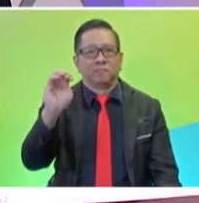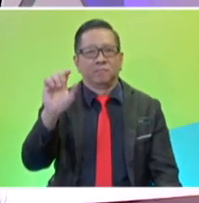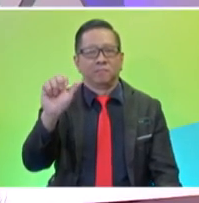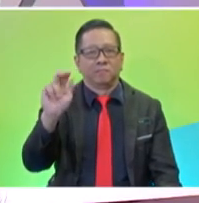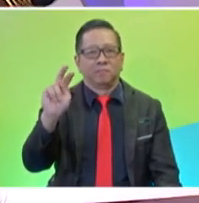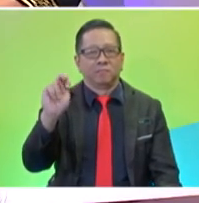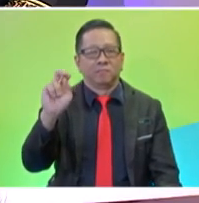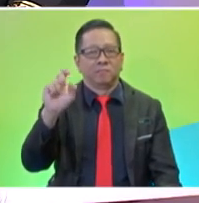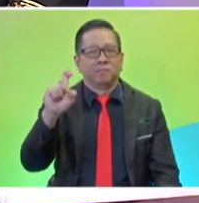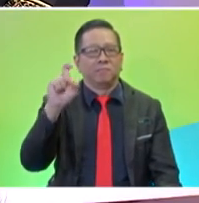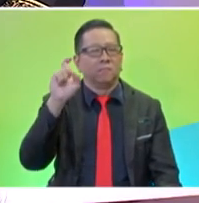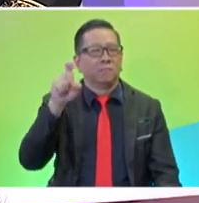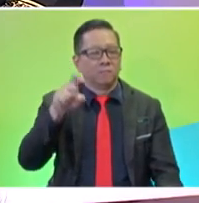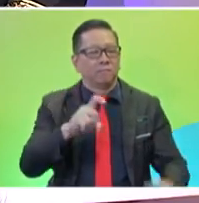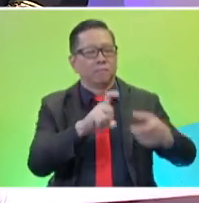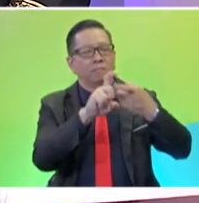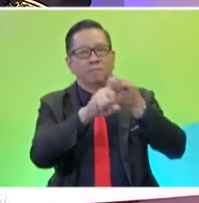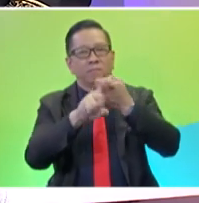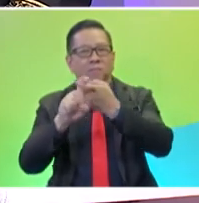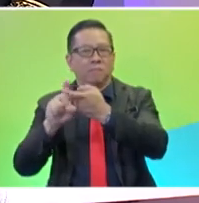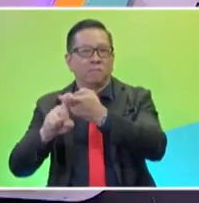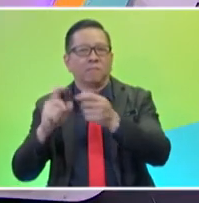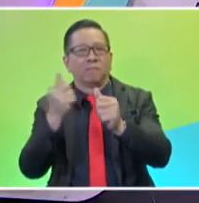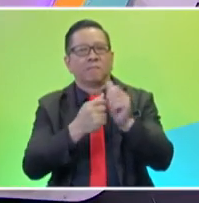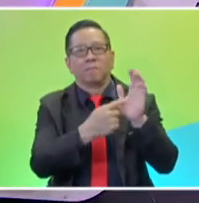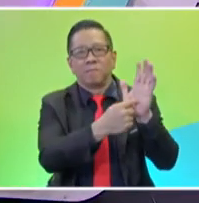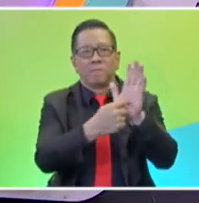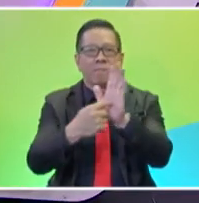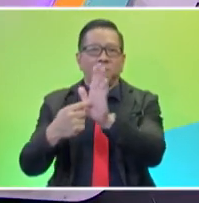digantung setiap hari ini di rumah kita